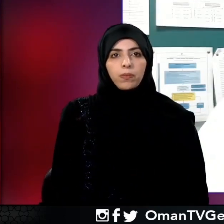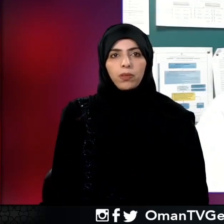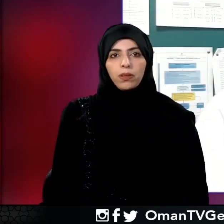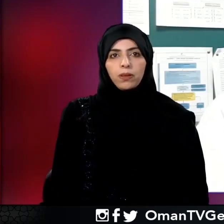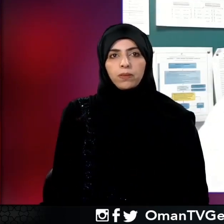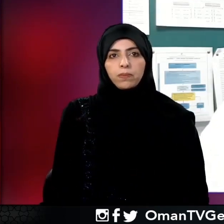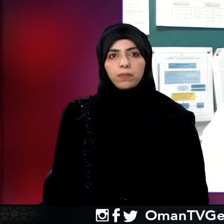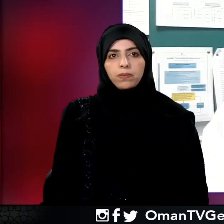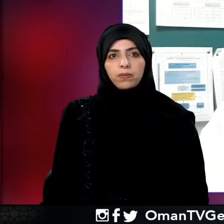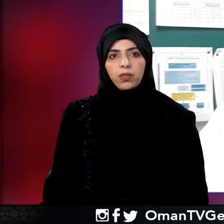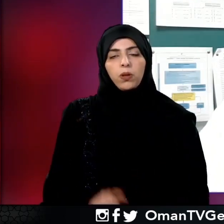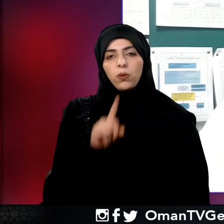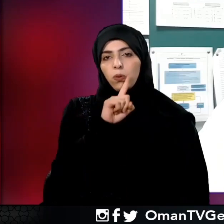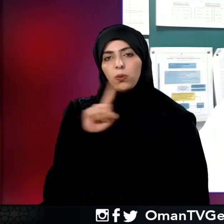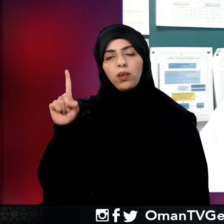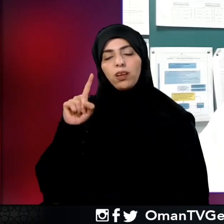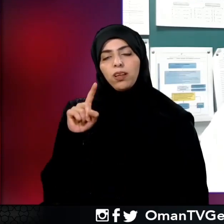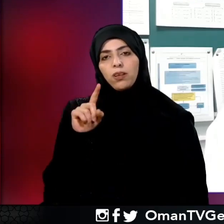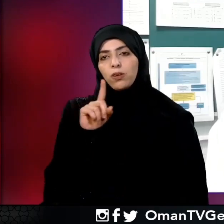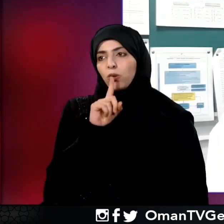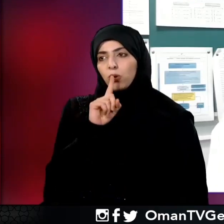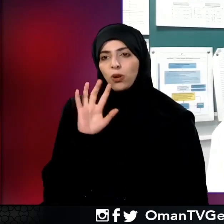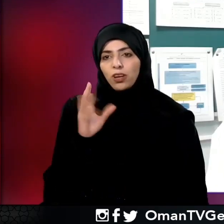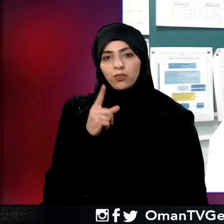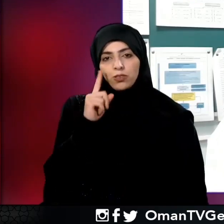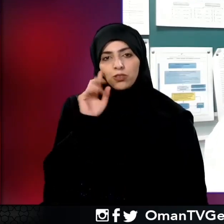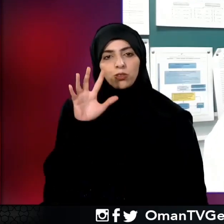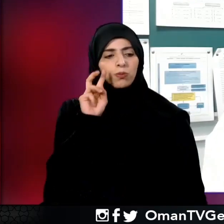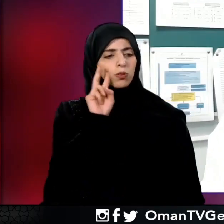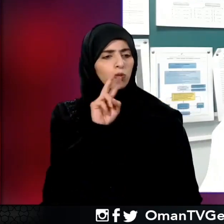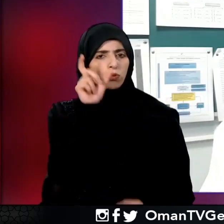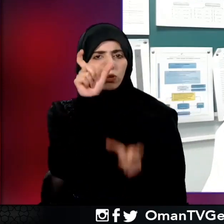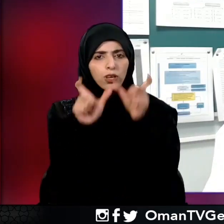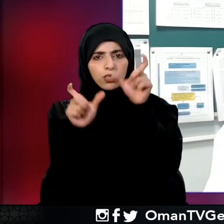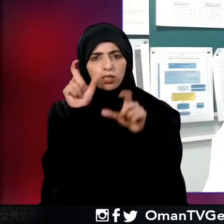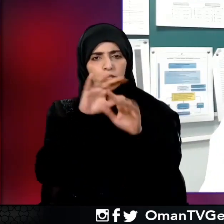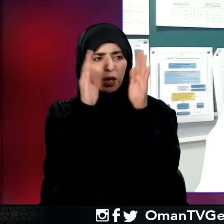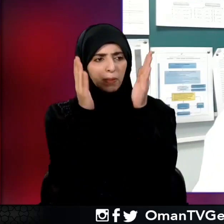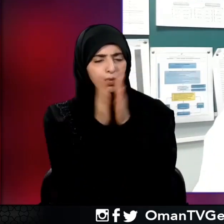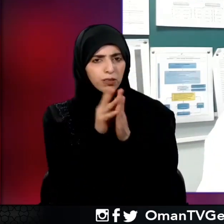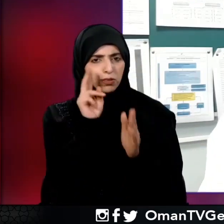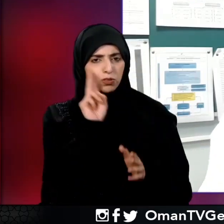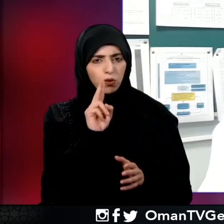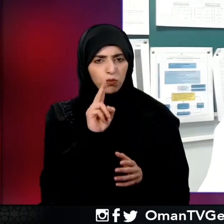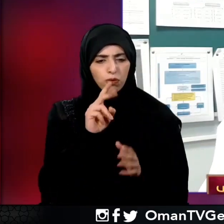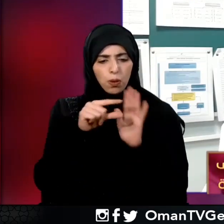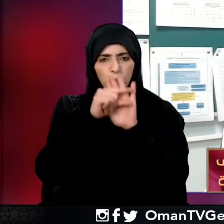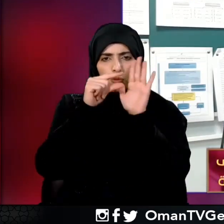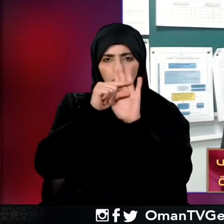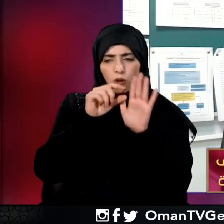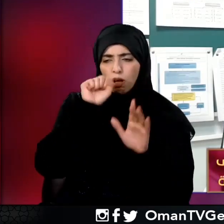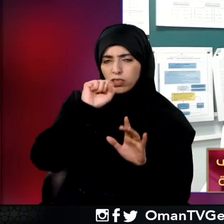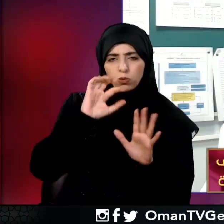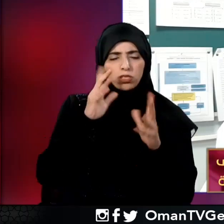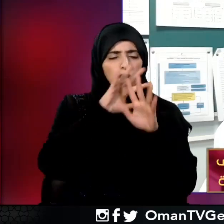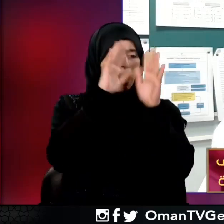والله الأجواء طيبة طبعا. الجميع الآن ليس له حديث إلا عن الجائحة،